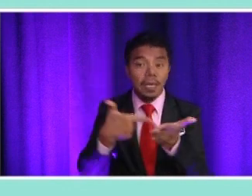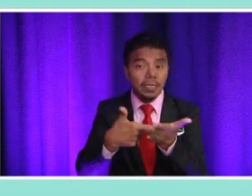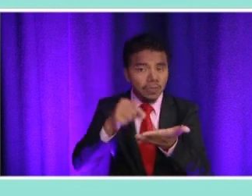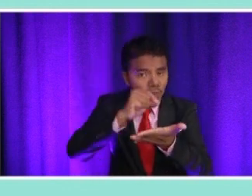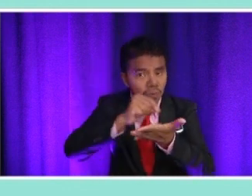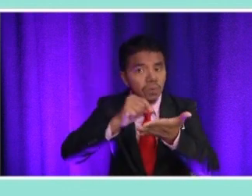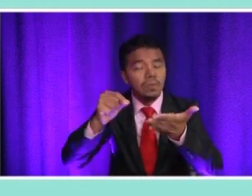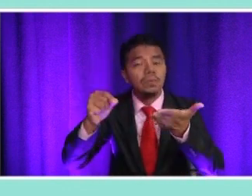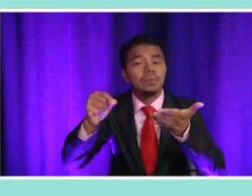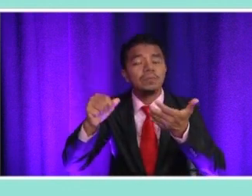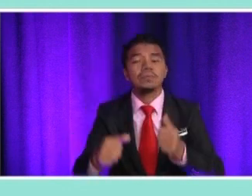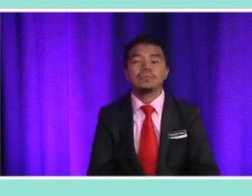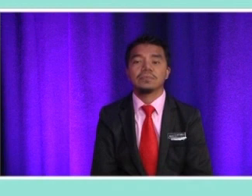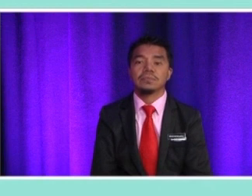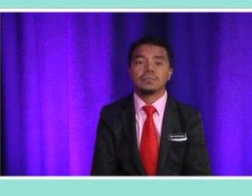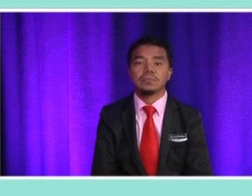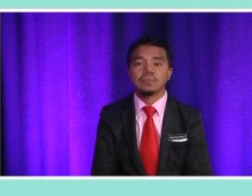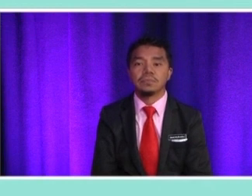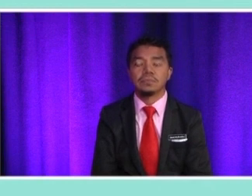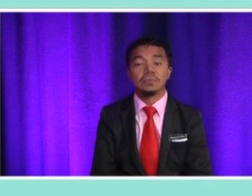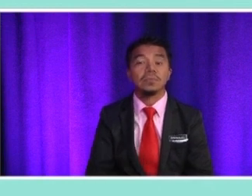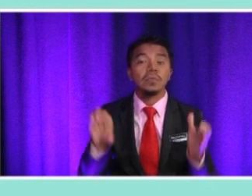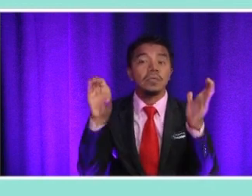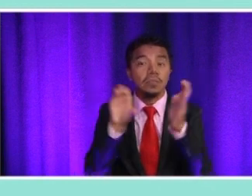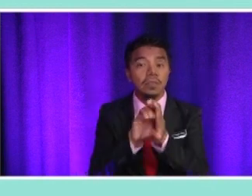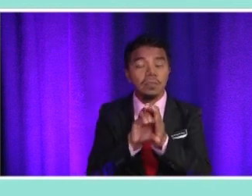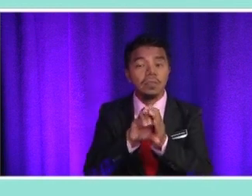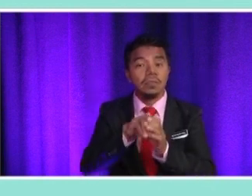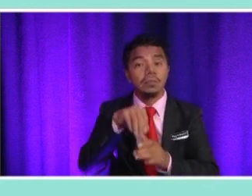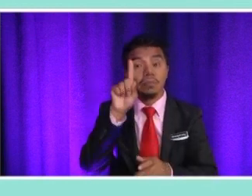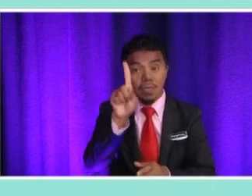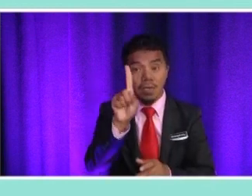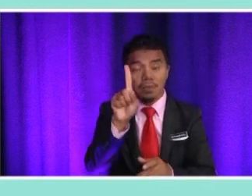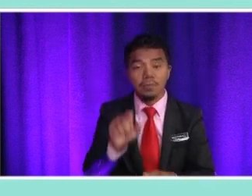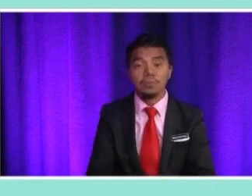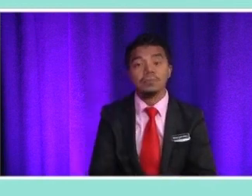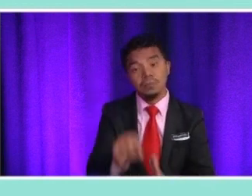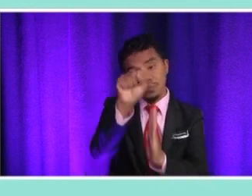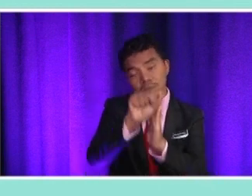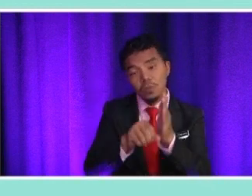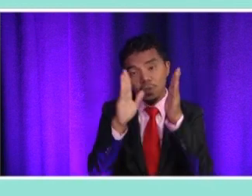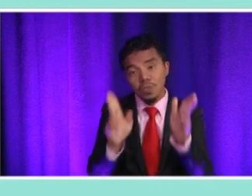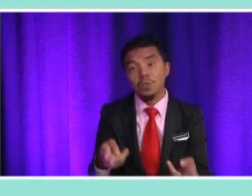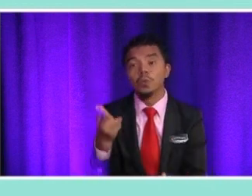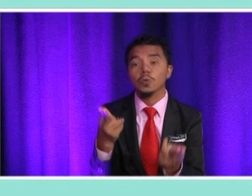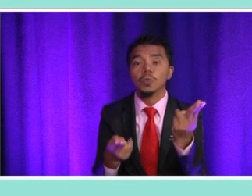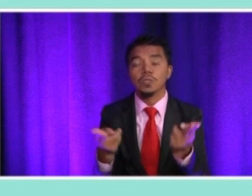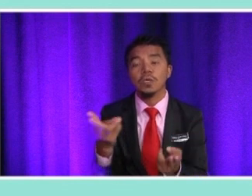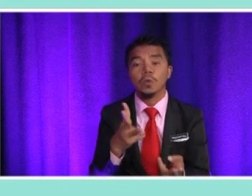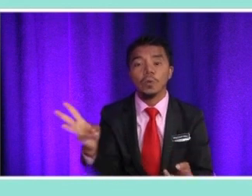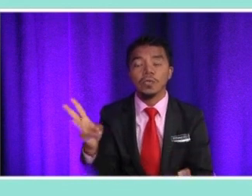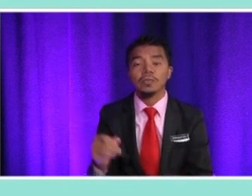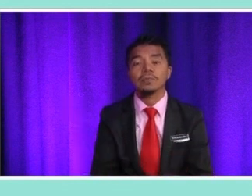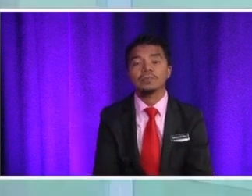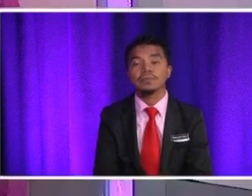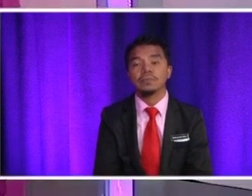diberikan. Contohlah yang saya beri yang pertama tadi. Jadi seorang usahawan, ini saya buat dalam point form. Tapi